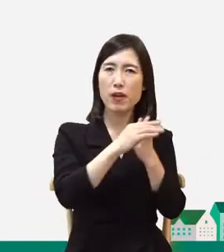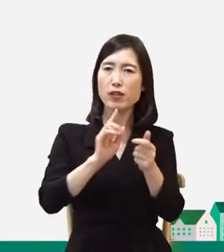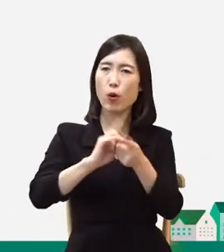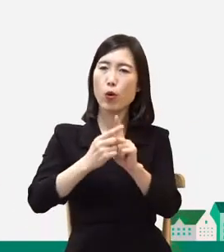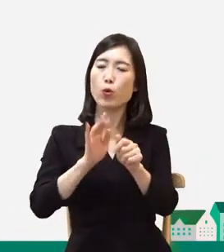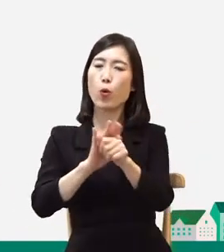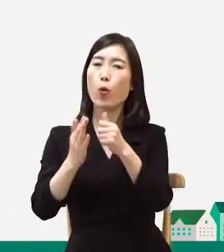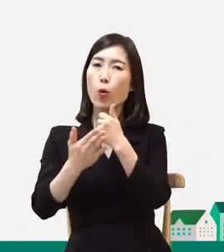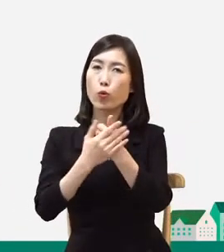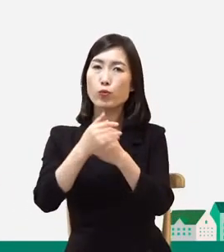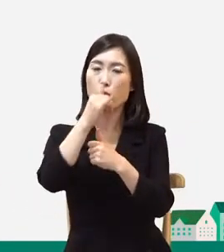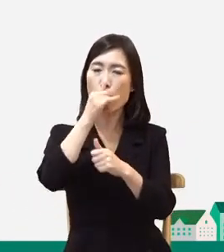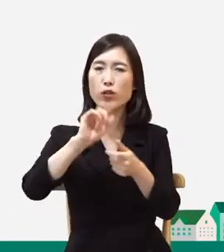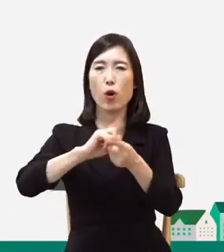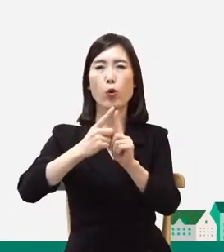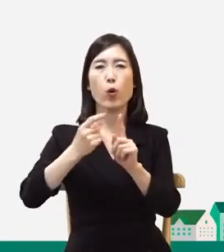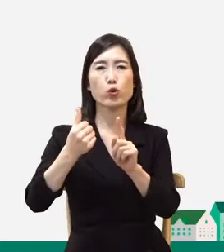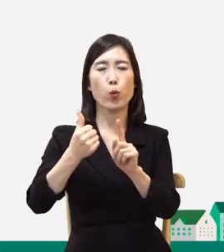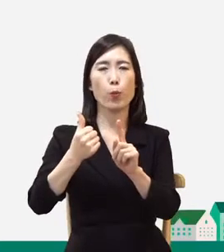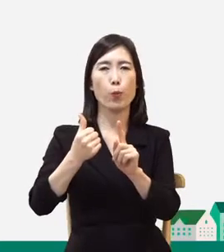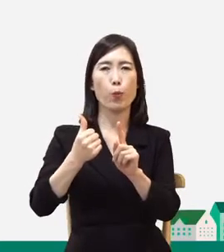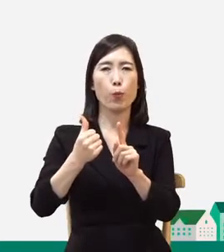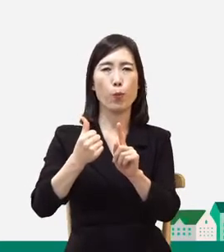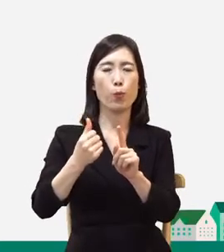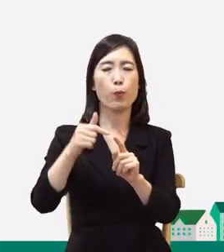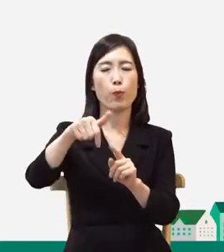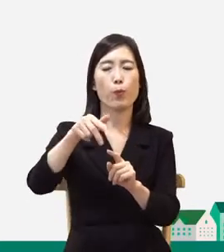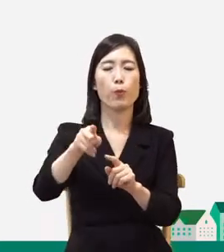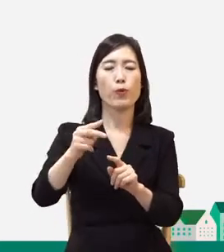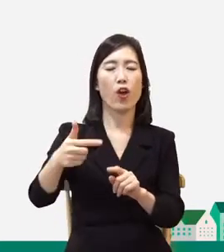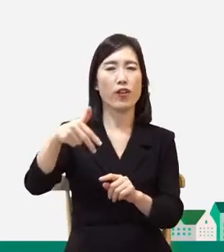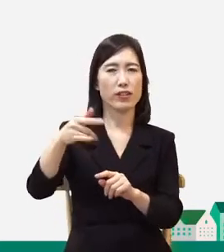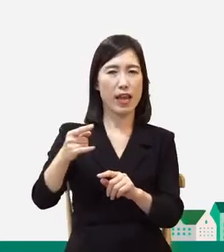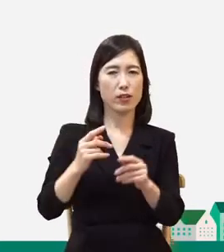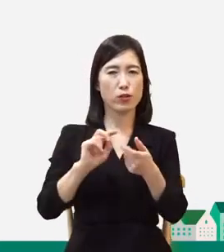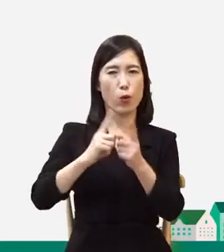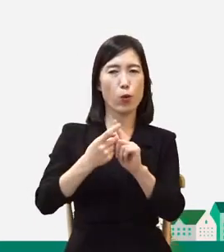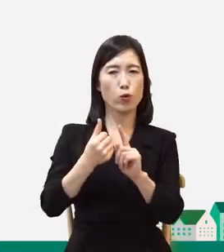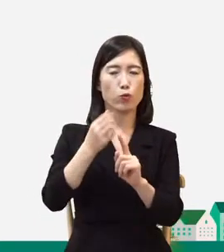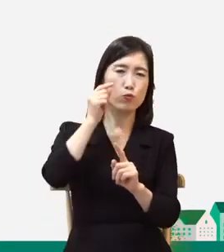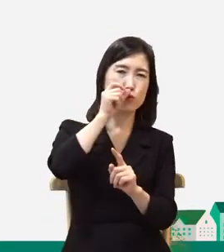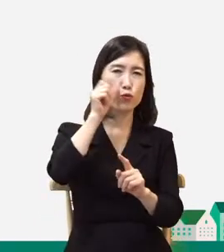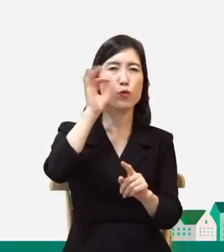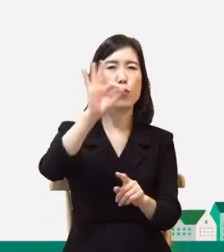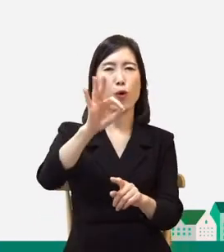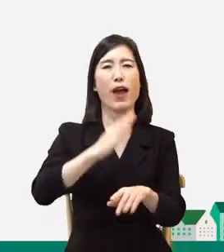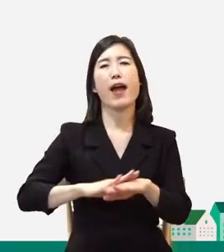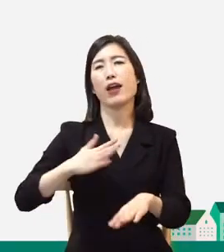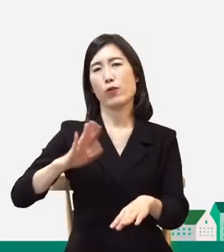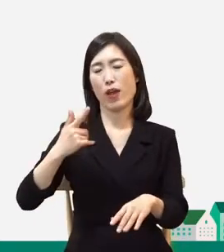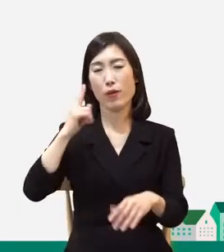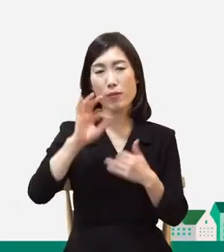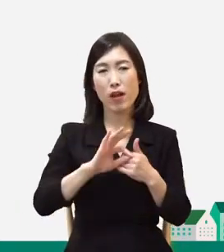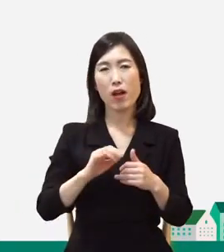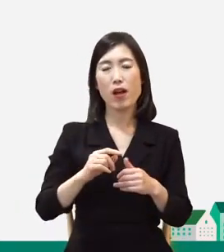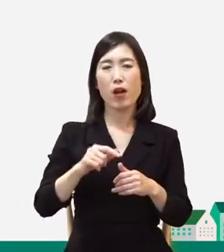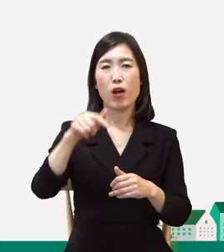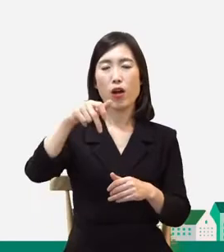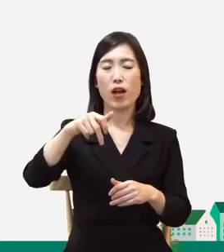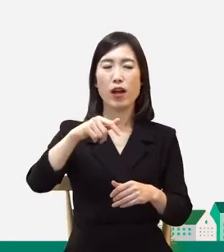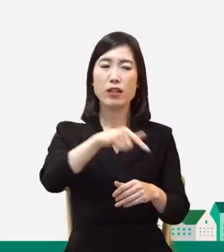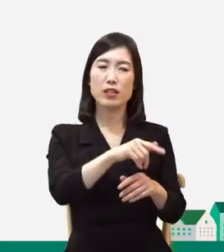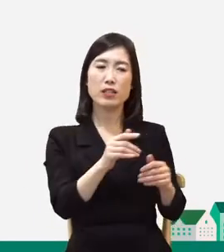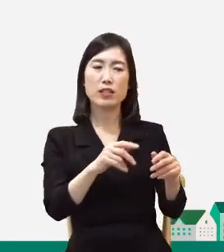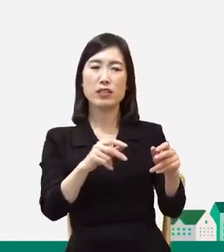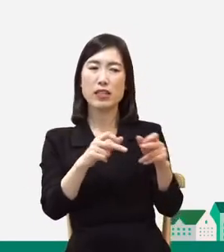실제로 코디네이터는 활동지원사들에게 저희 기관의 가치와 철학에 따른 지원이 이루어지도록 설명하고 부탁하는